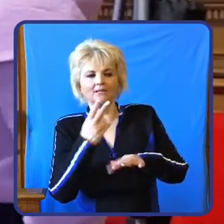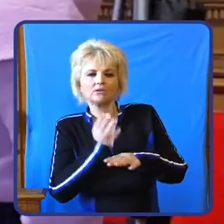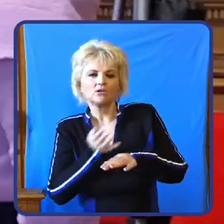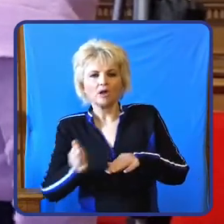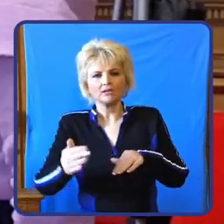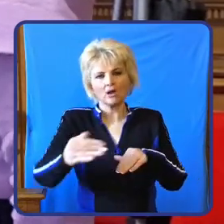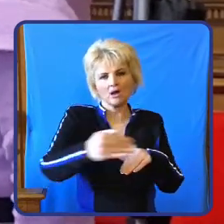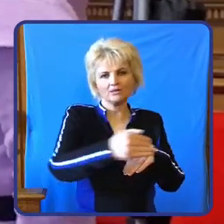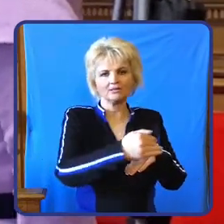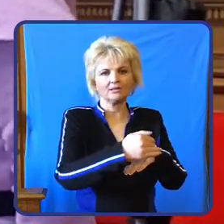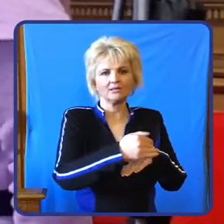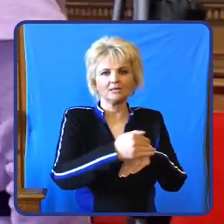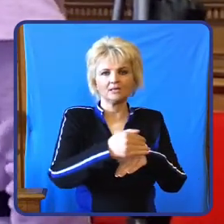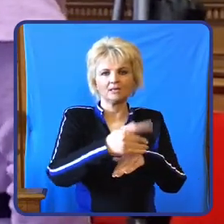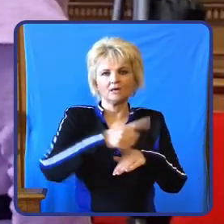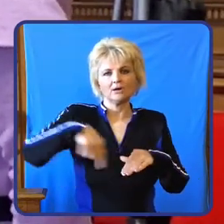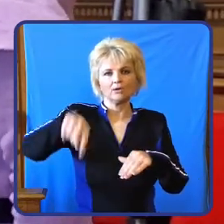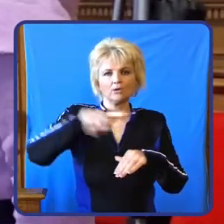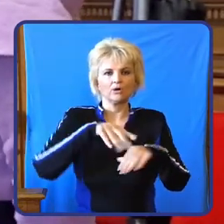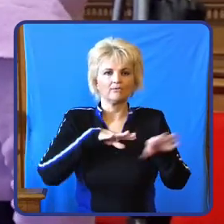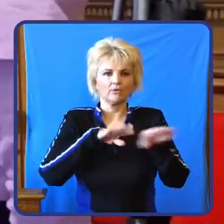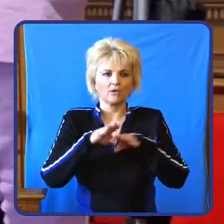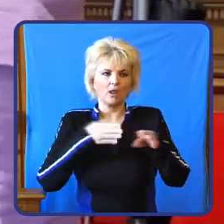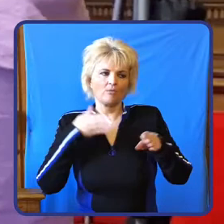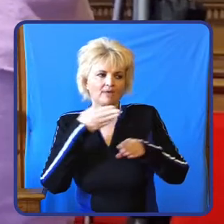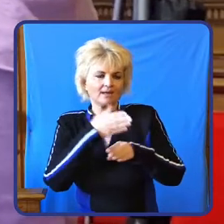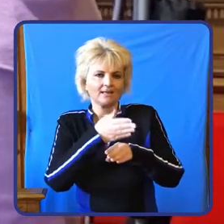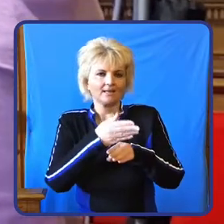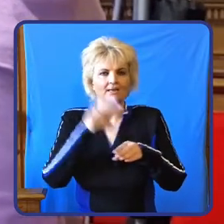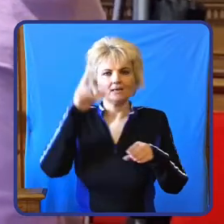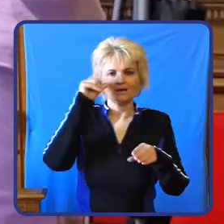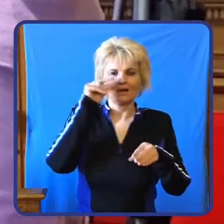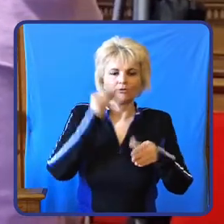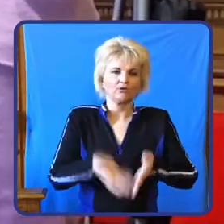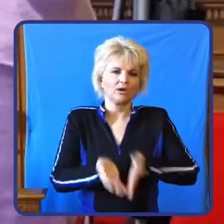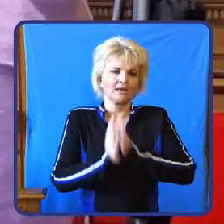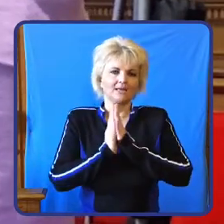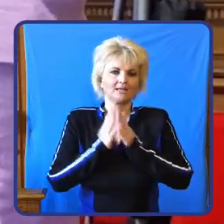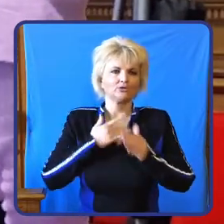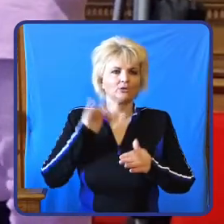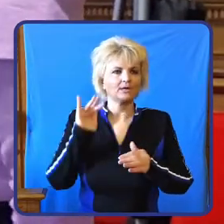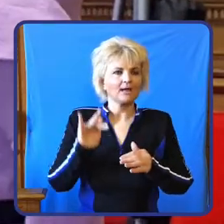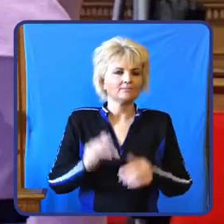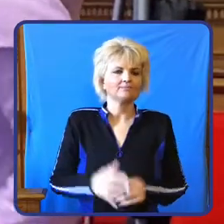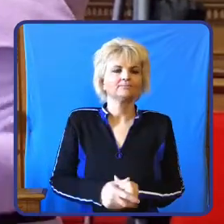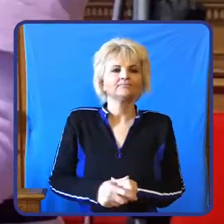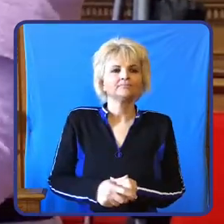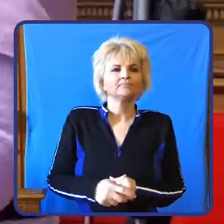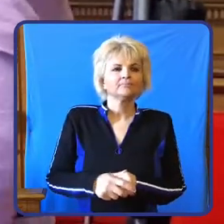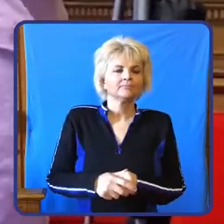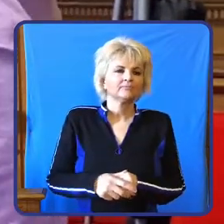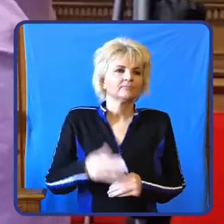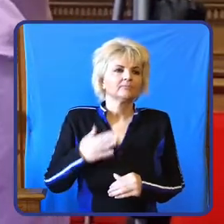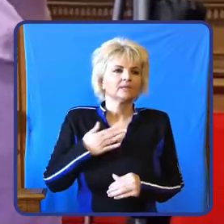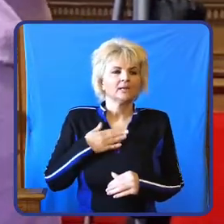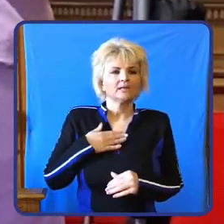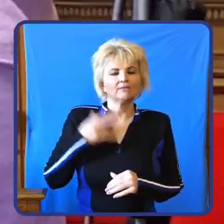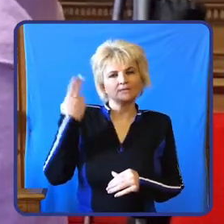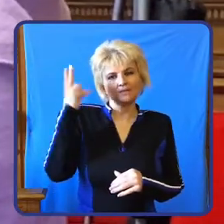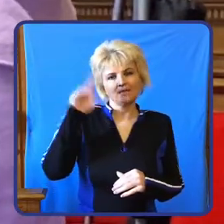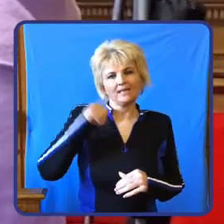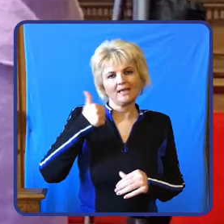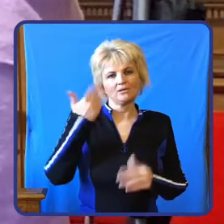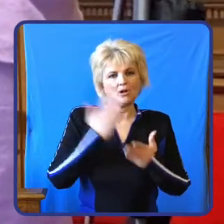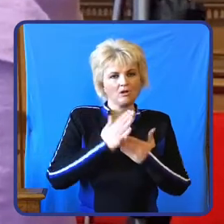kanyar, ami ott a körforgalom fele vezet. A rendőrség a kérésünkre, én visszajelzést egyetlen egy alkalomról